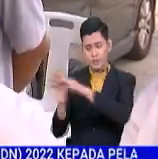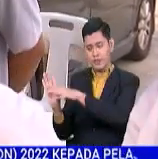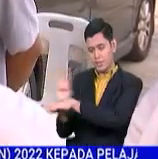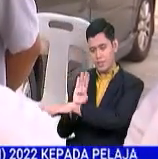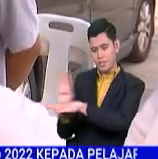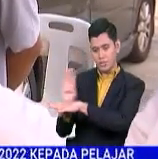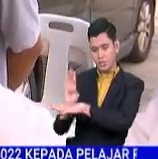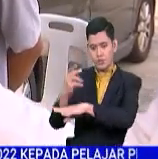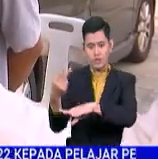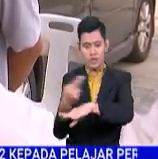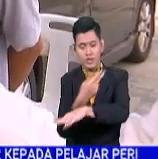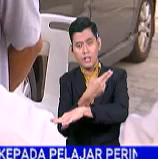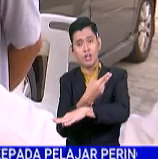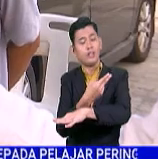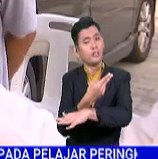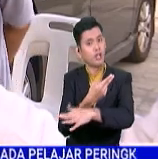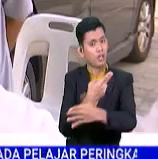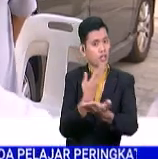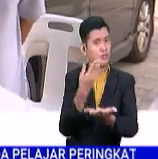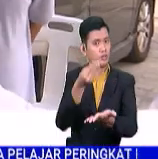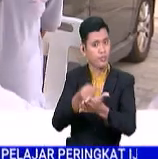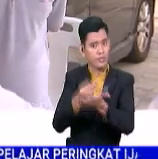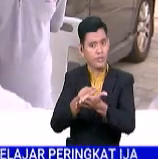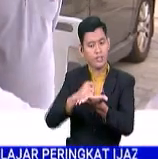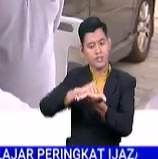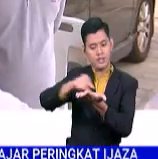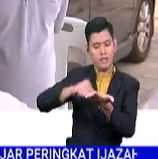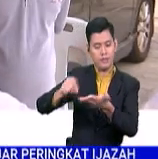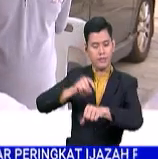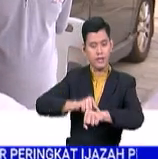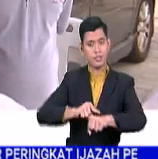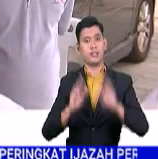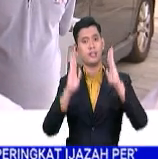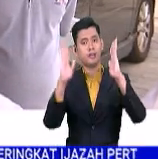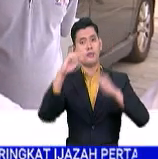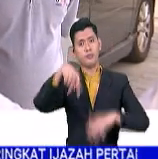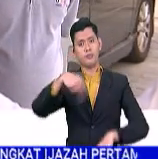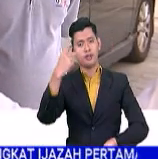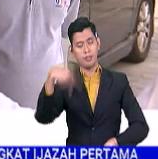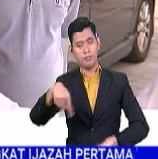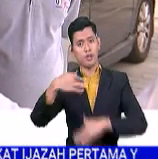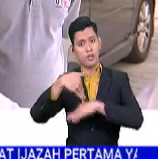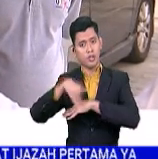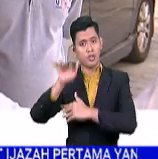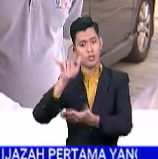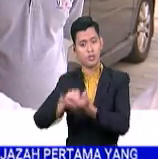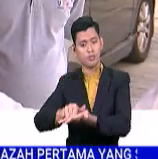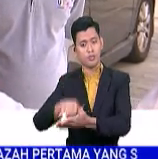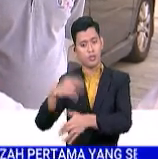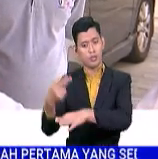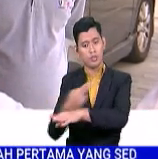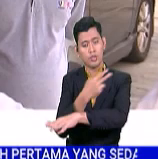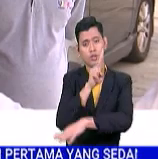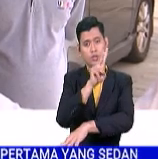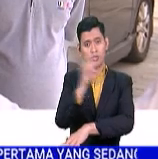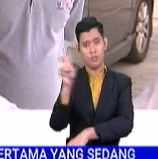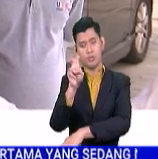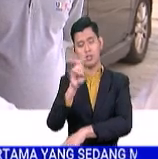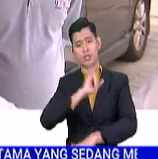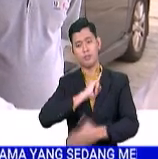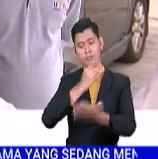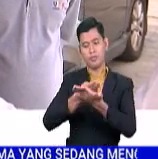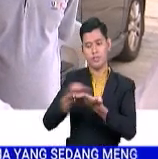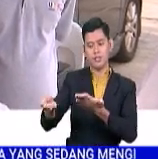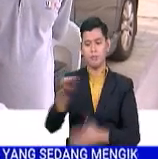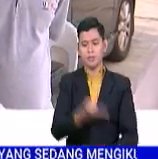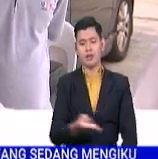duit zakat, duit sari hidup zakat masa ketika PKP. Selepas tu dengan modal 200 lah saya beli barang